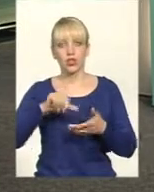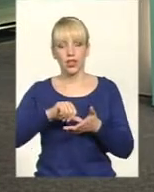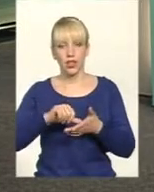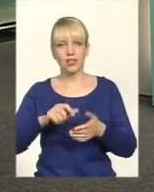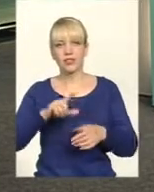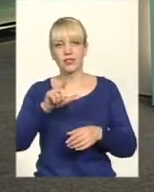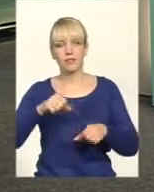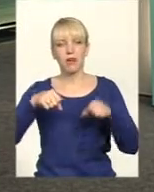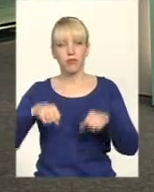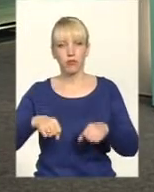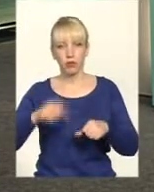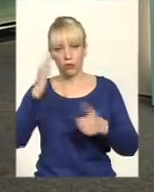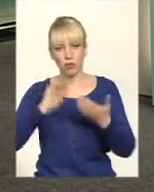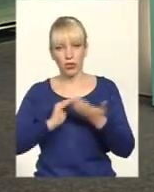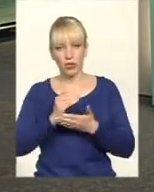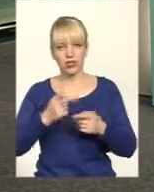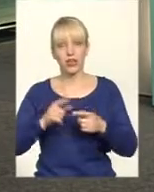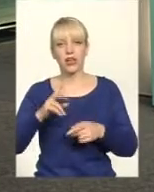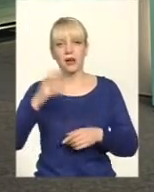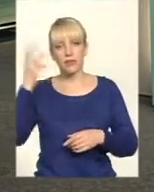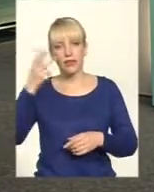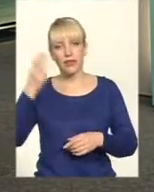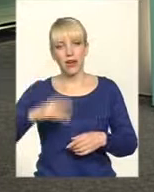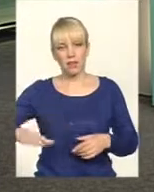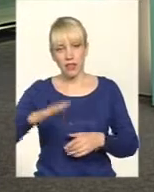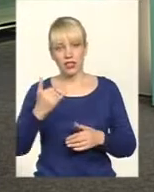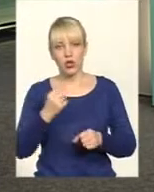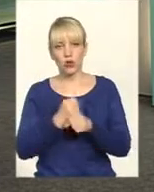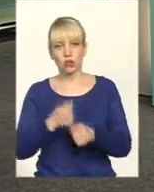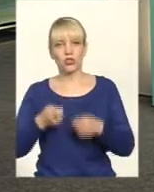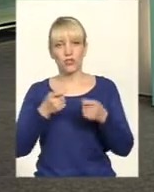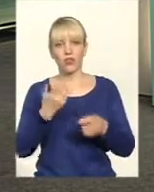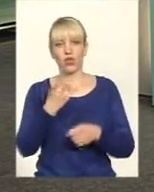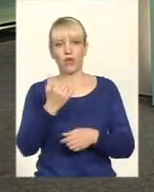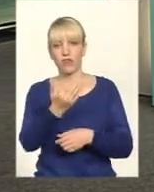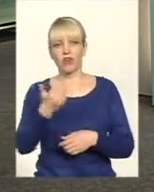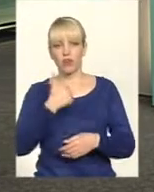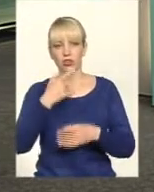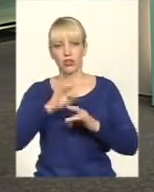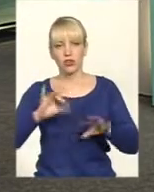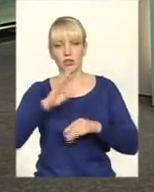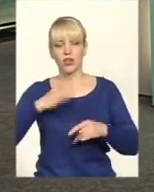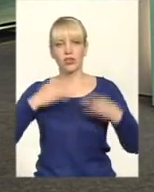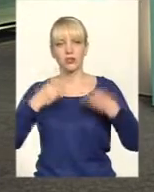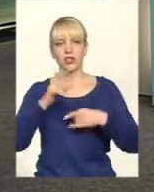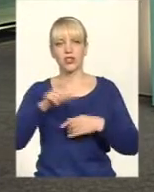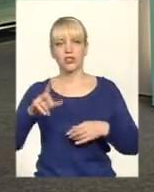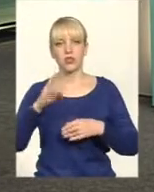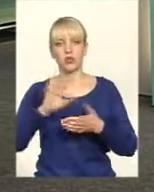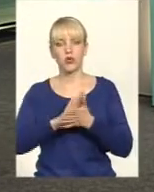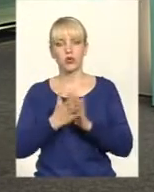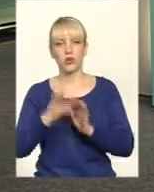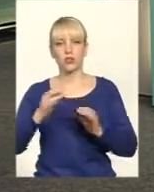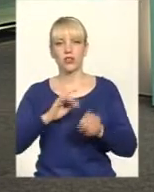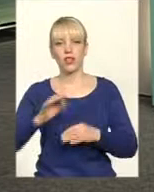та правосуддя. Вітаю. Панове, ви на Хмельниччині з робочим візитом, але ви хочете розповісти нашим телеглядачам про ситуацію